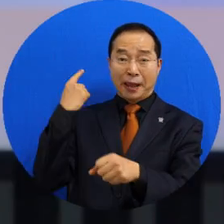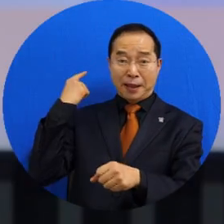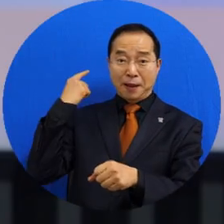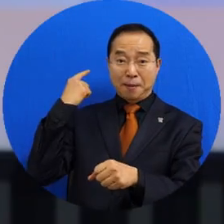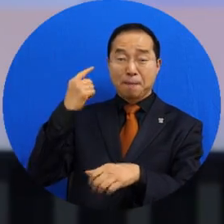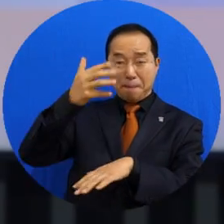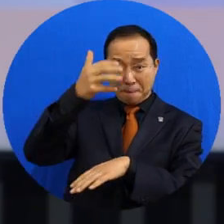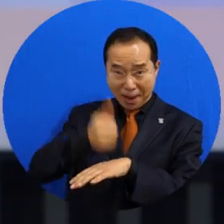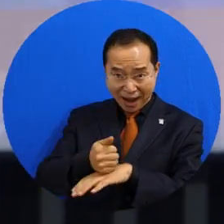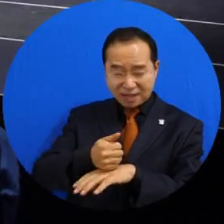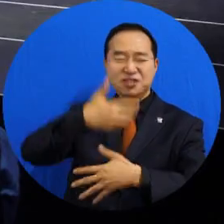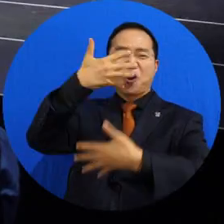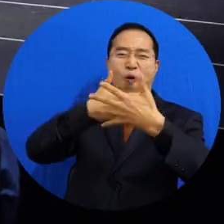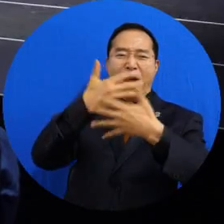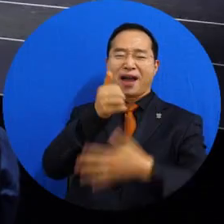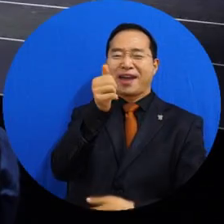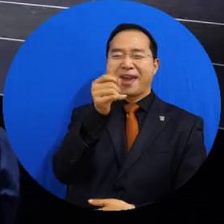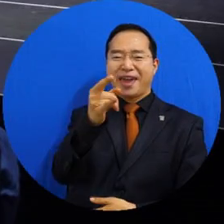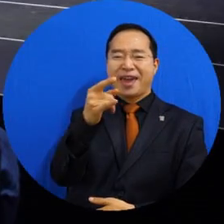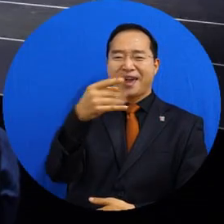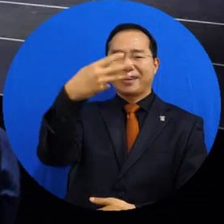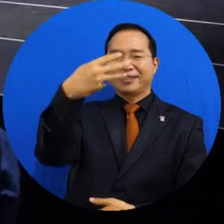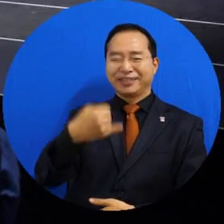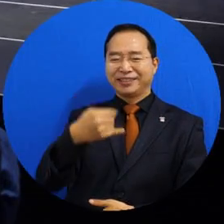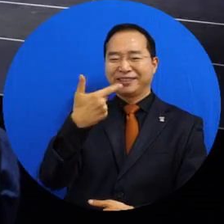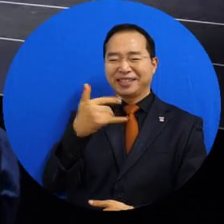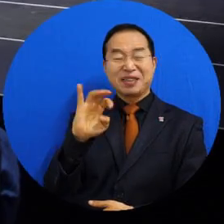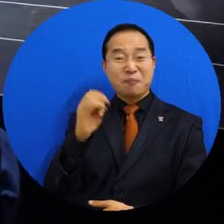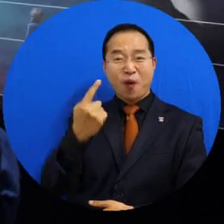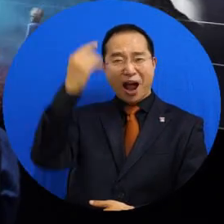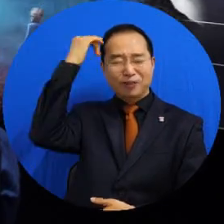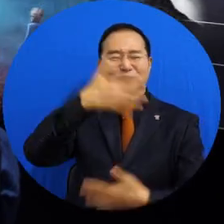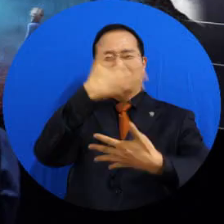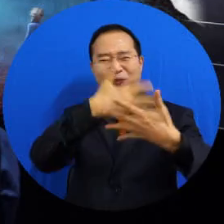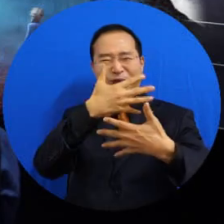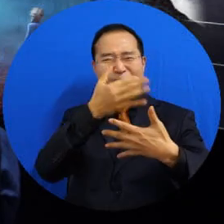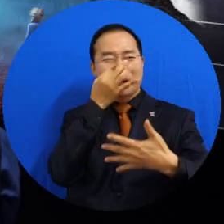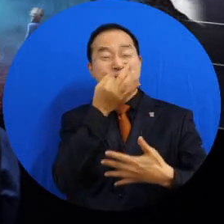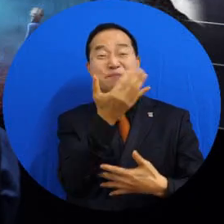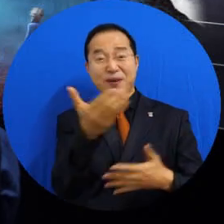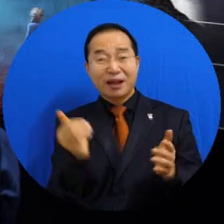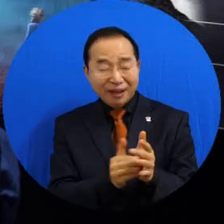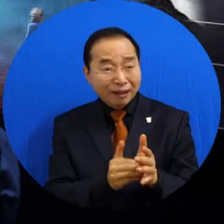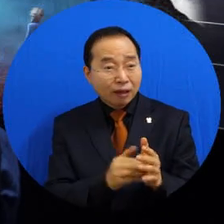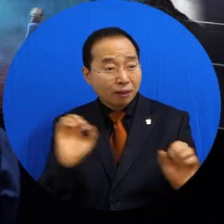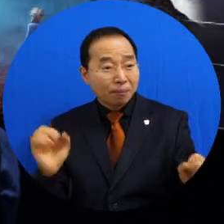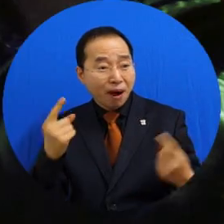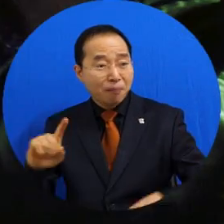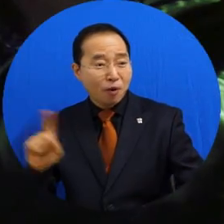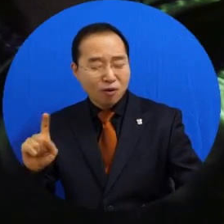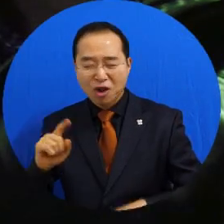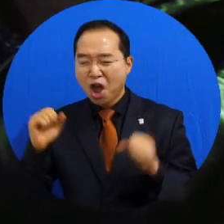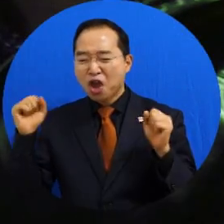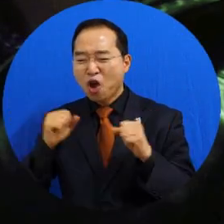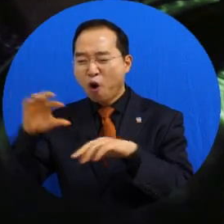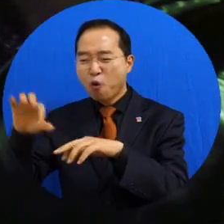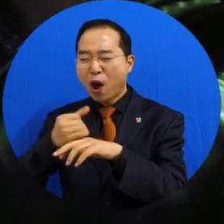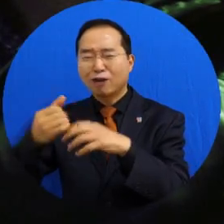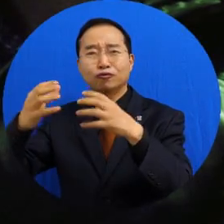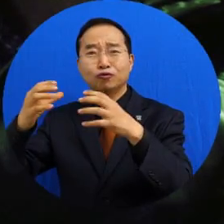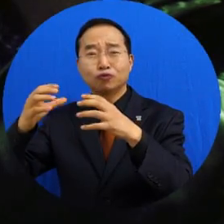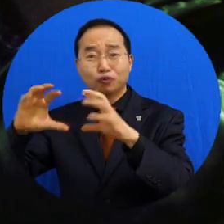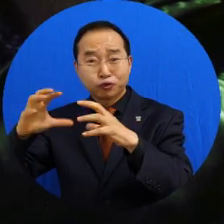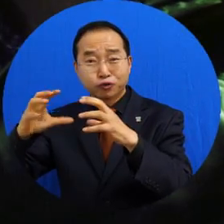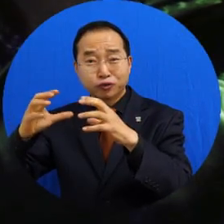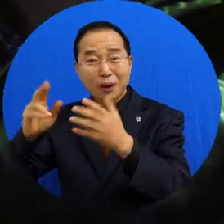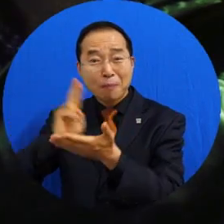작년 말에 헤로니모가 국내에서 개봉을 했어요. 근데 같은 날 겨울왕국도 같이 개봉했습니다. 그래서